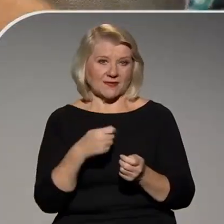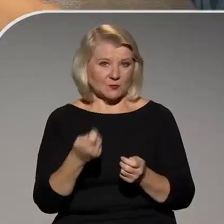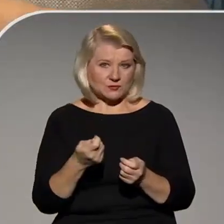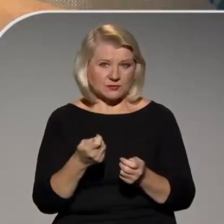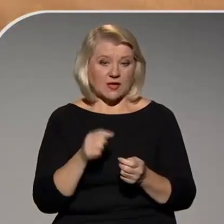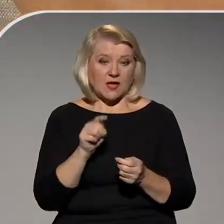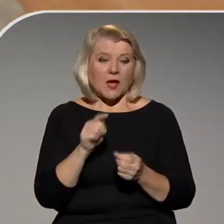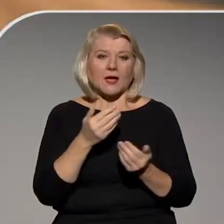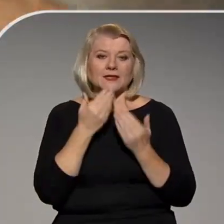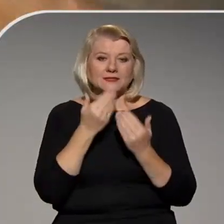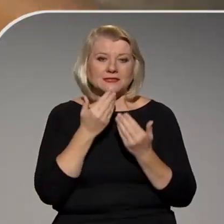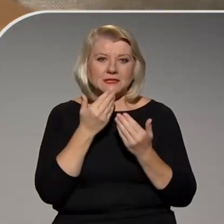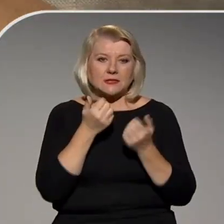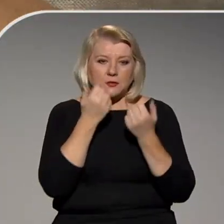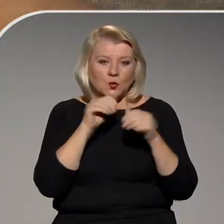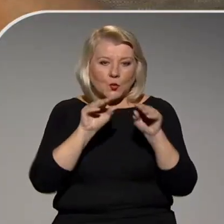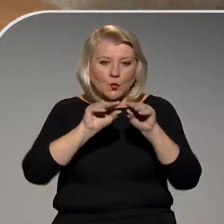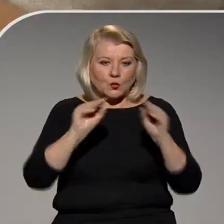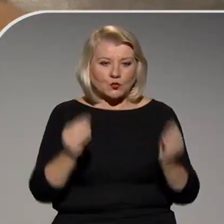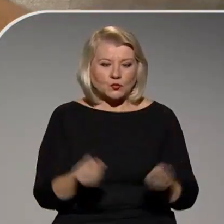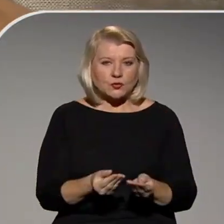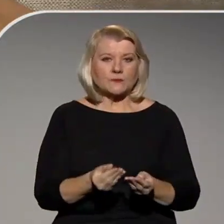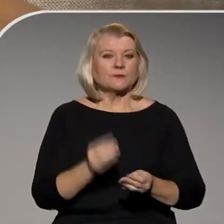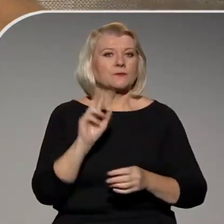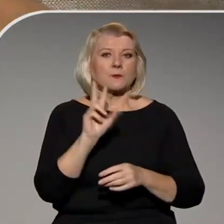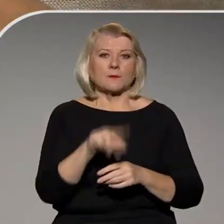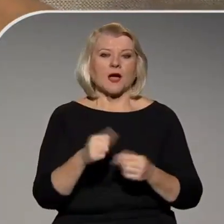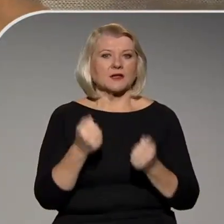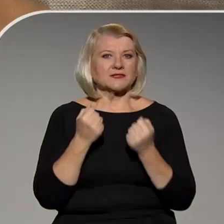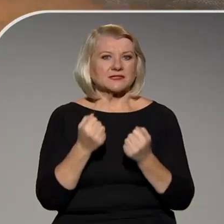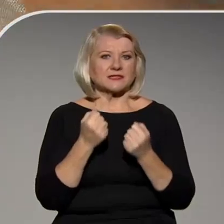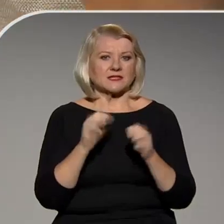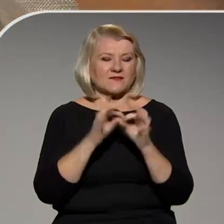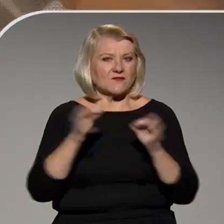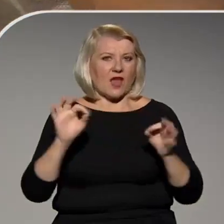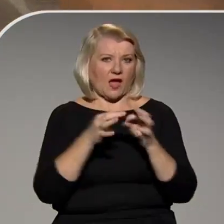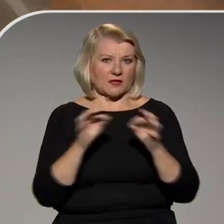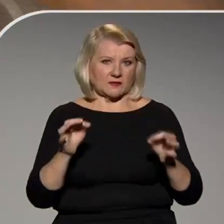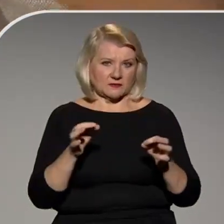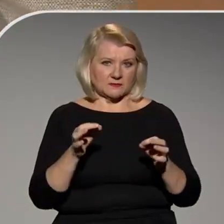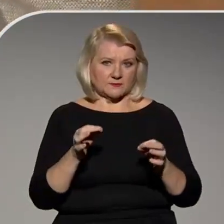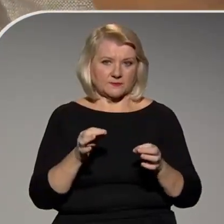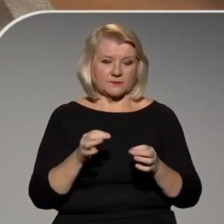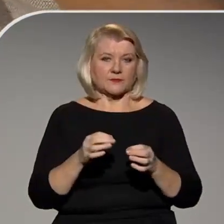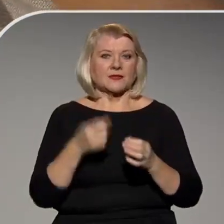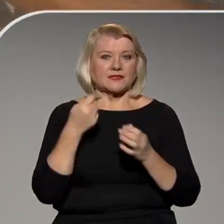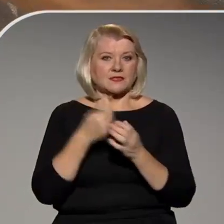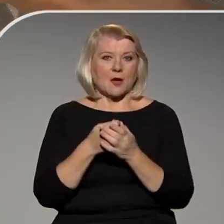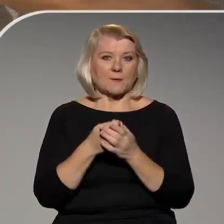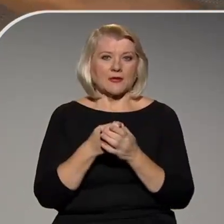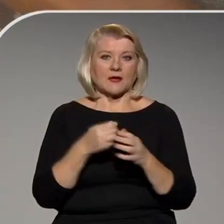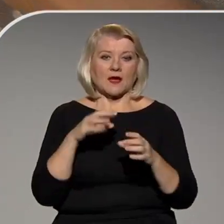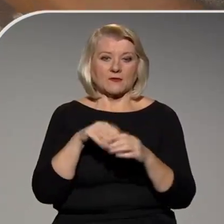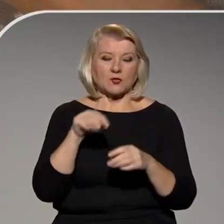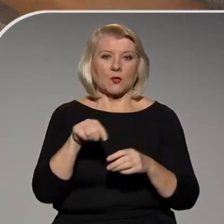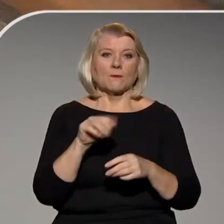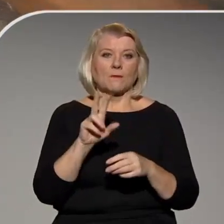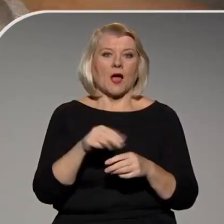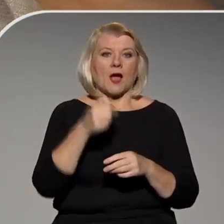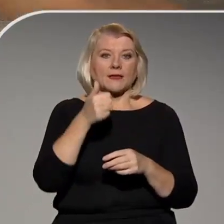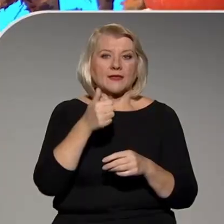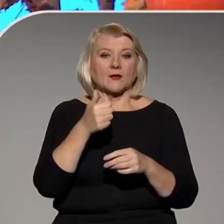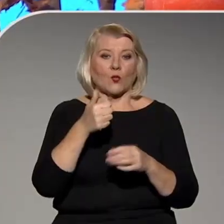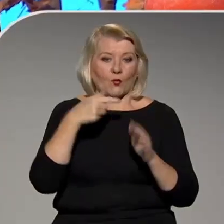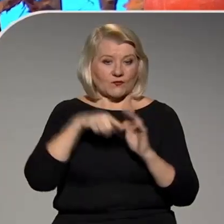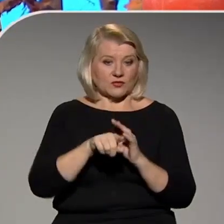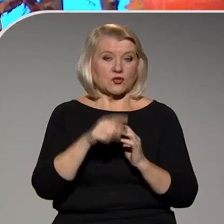té slupce obsahuje ta dýně neuvěřitelné množství vlákniny. Jakože v té dužině je jenom 1,5 gramu vlákniny a